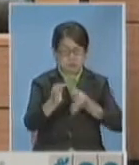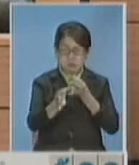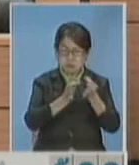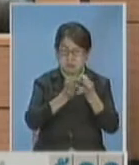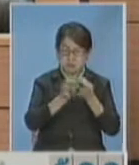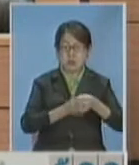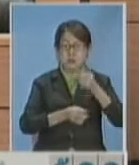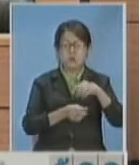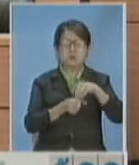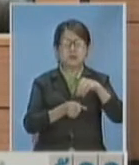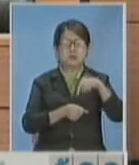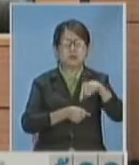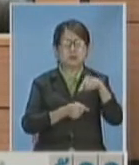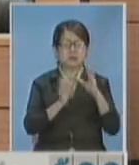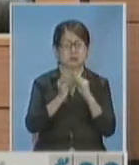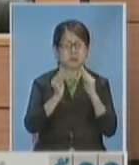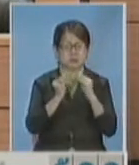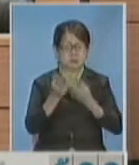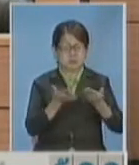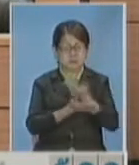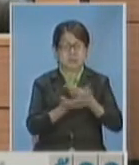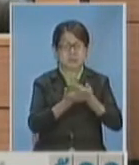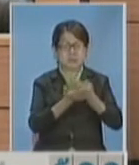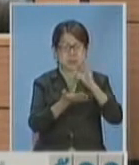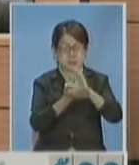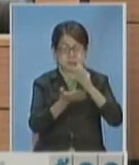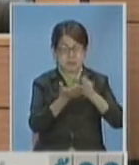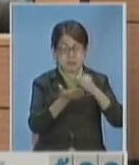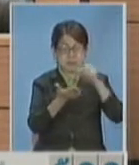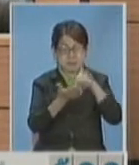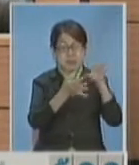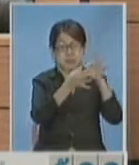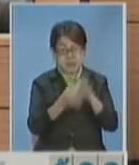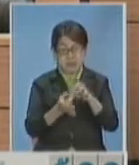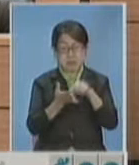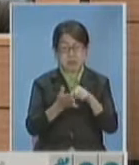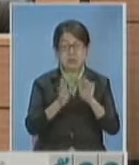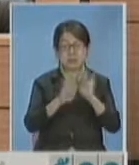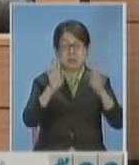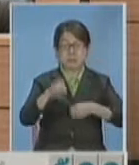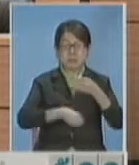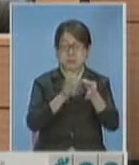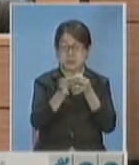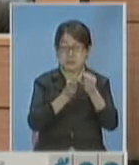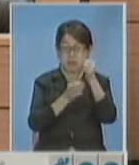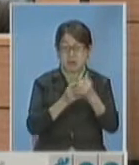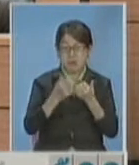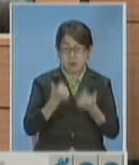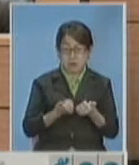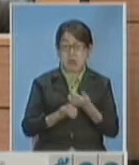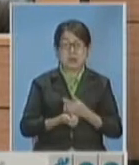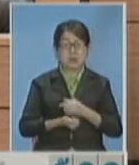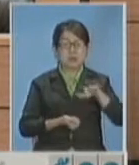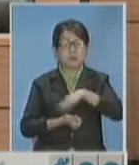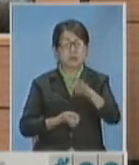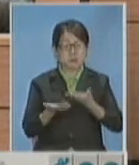รายได้ก็คือเวทีของการพิจารณางบประมาณรายจ่ายประจำปีขณะนี้เรากำลังพิจารณ